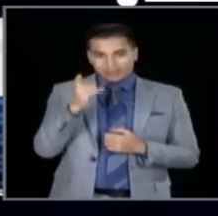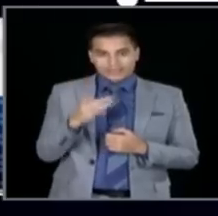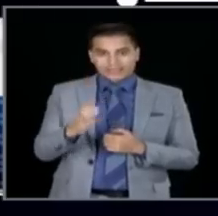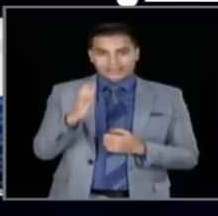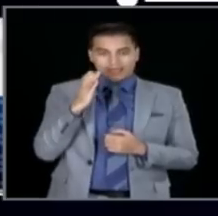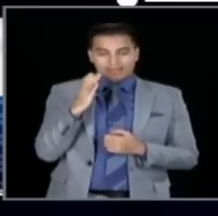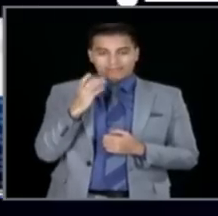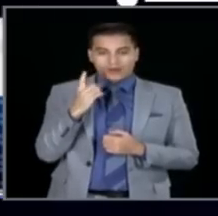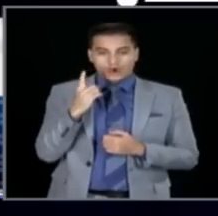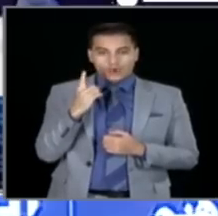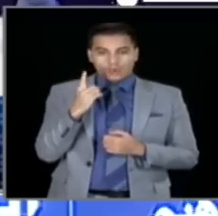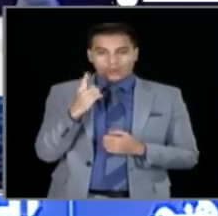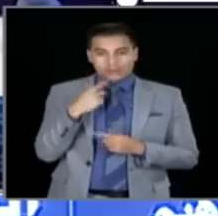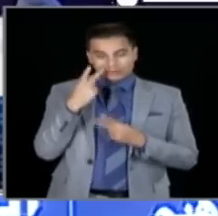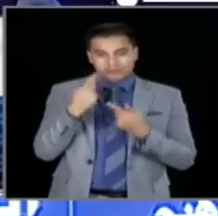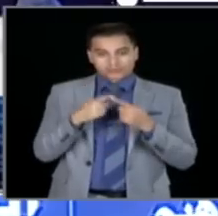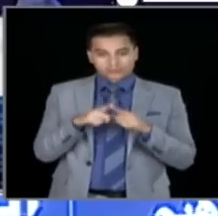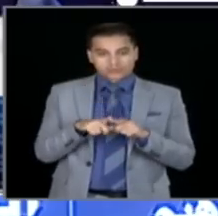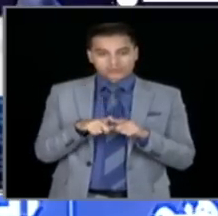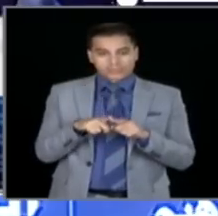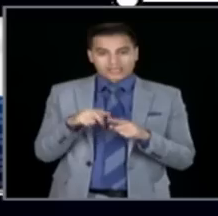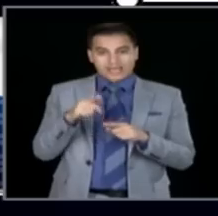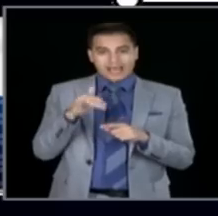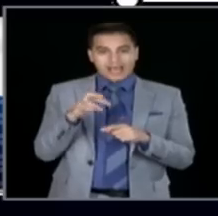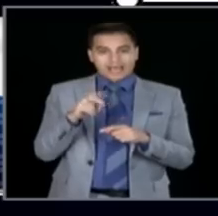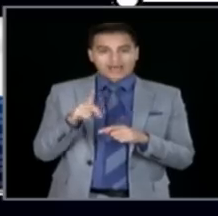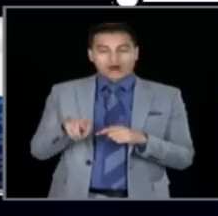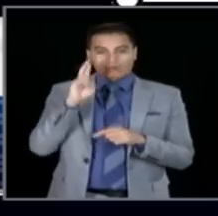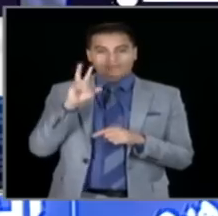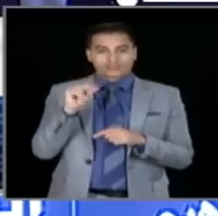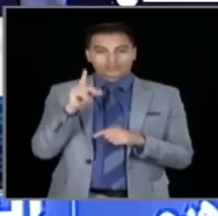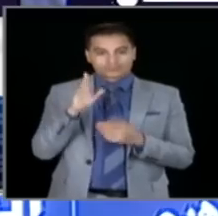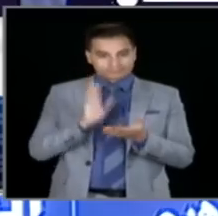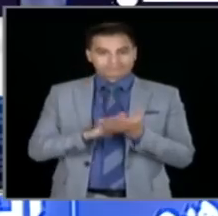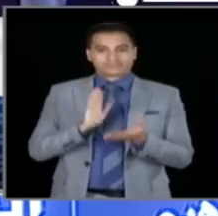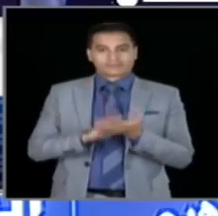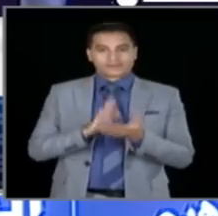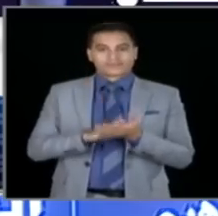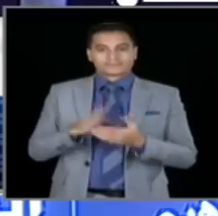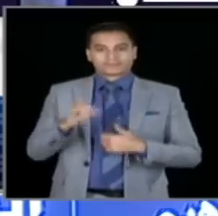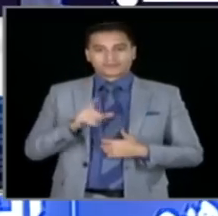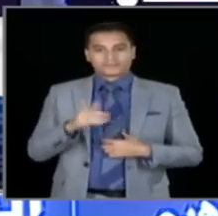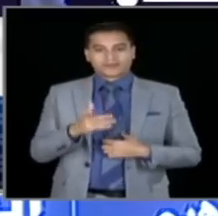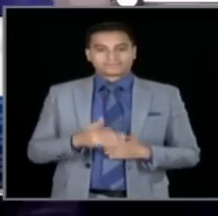الوحيدة المنطقية في الاختيارات. آية، خطفتي 20 نقطة، إجابة